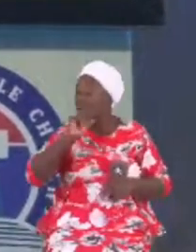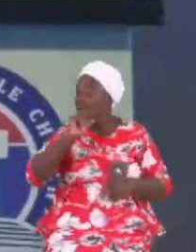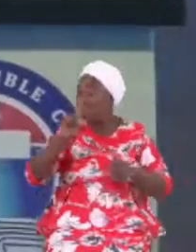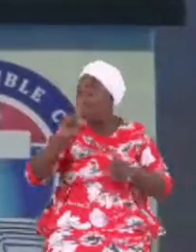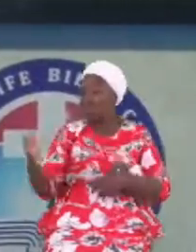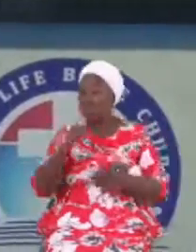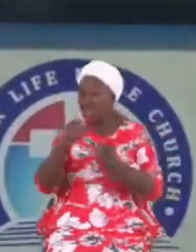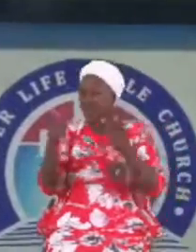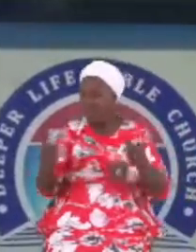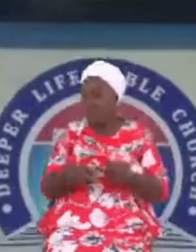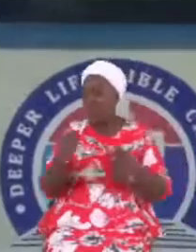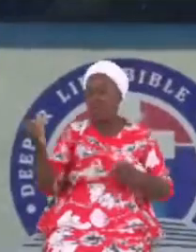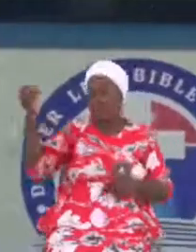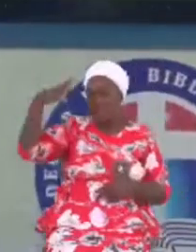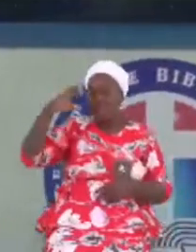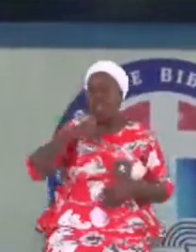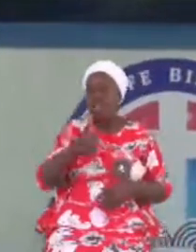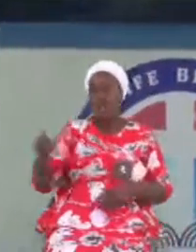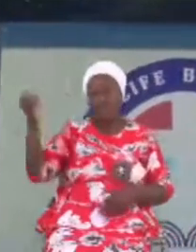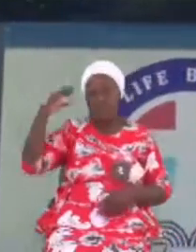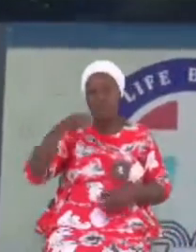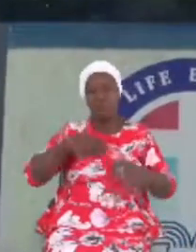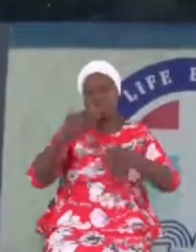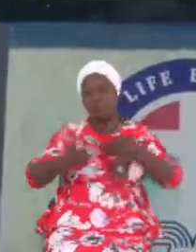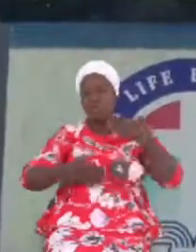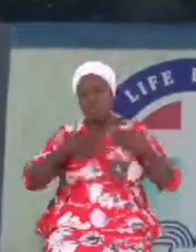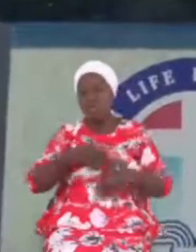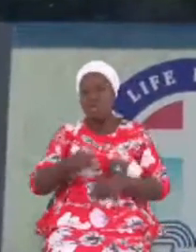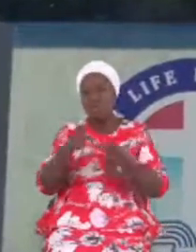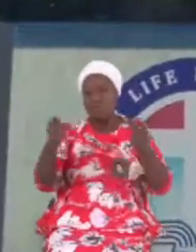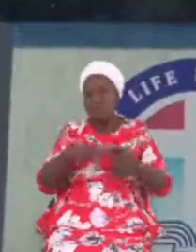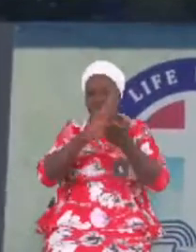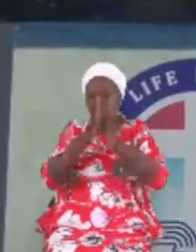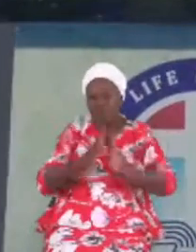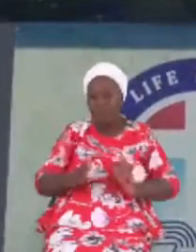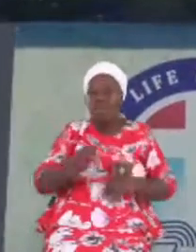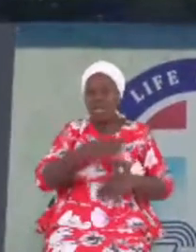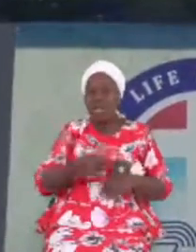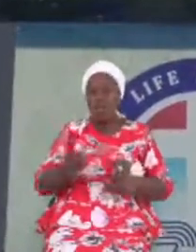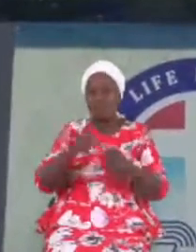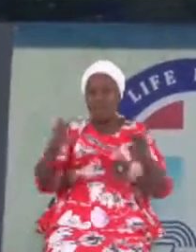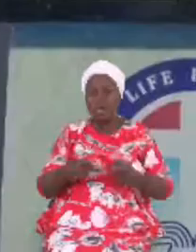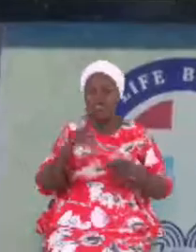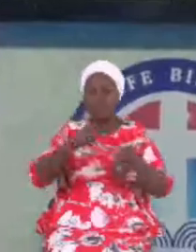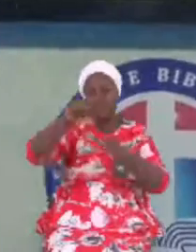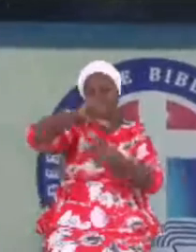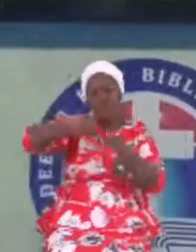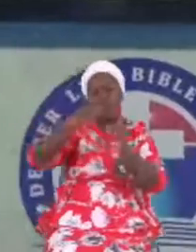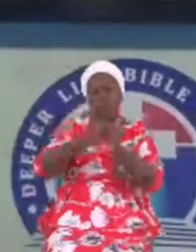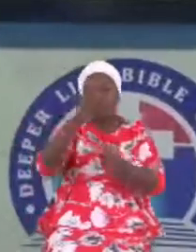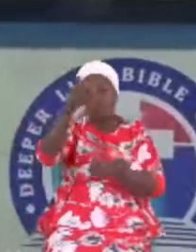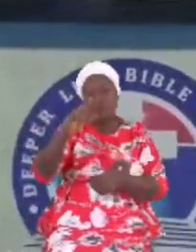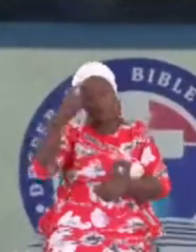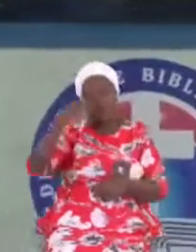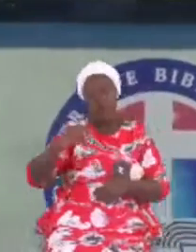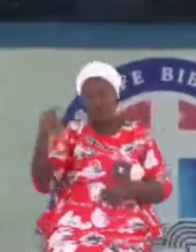là-bas. Il y a un lieu de vie, un lieu de lumière, un lieu de joie, un lieu de paix, un lieu de communion avec Dieu pour